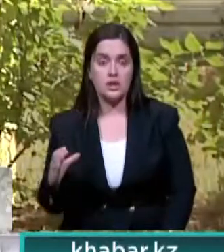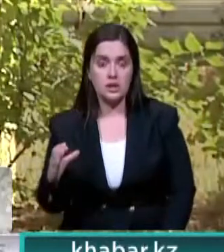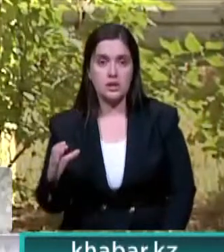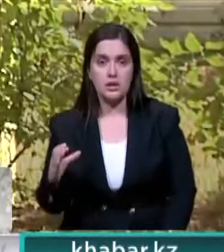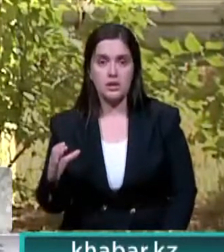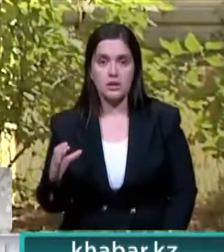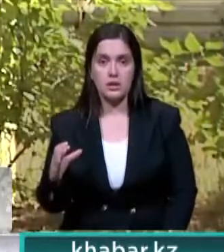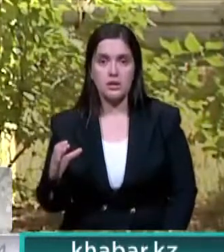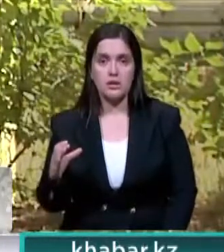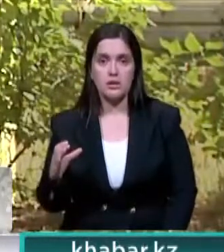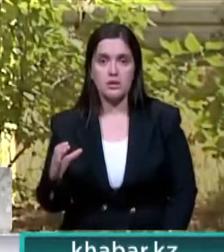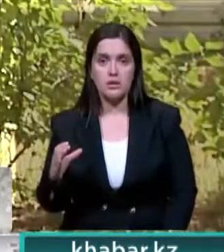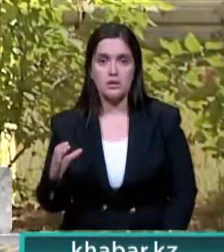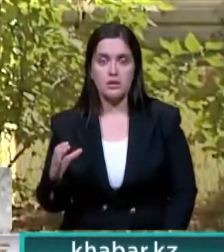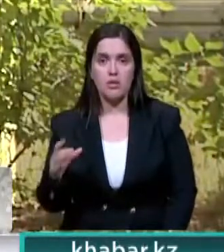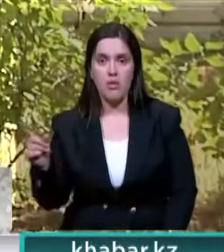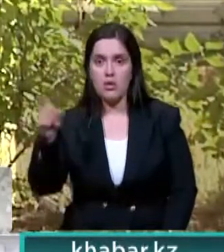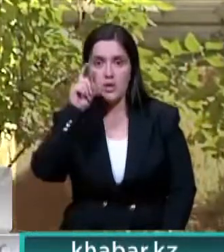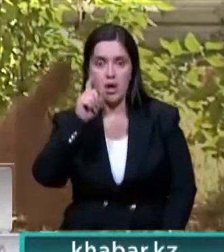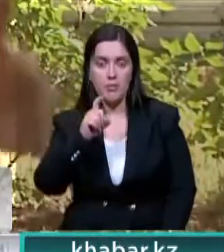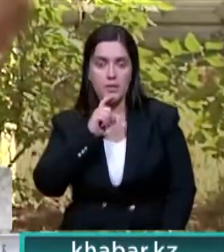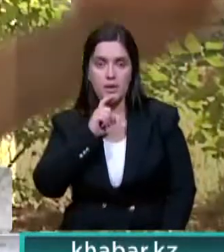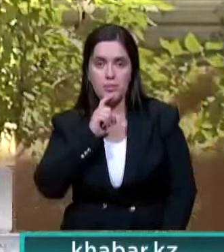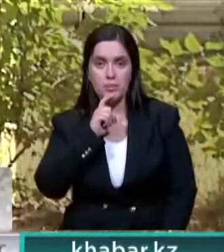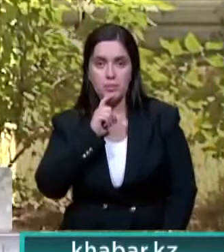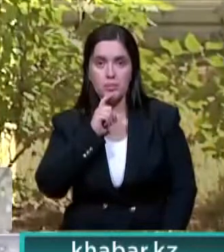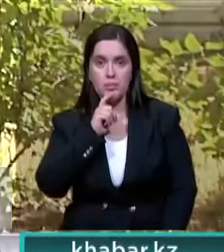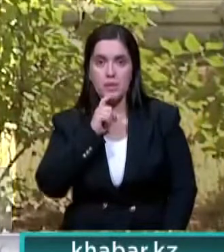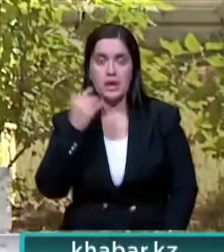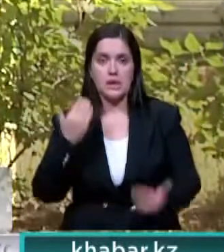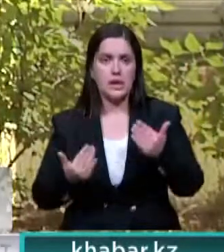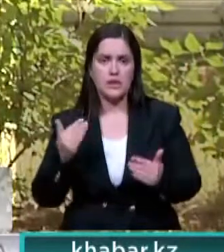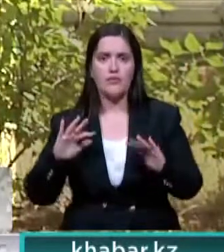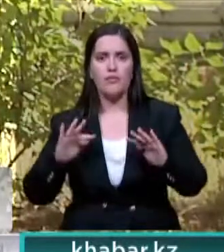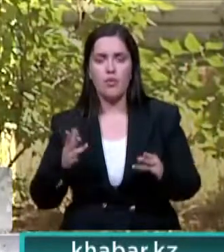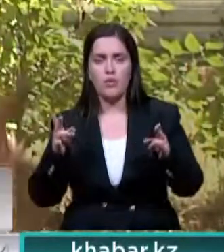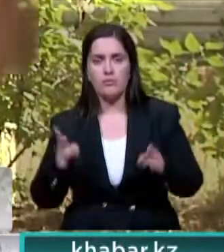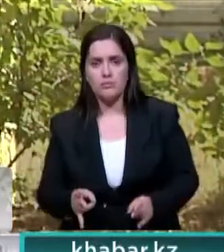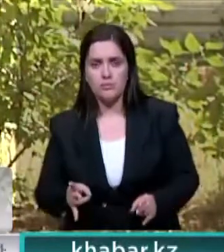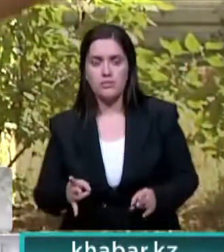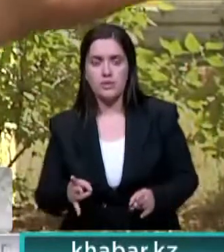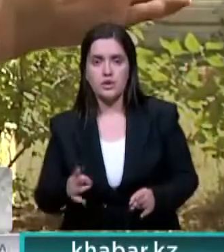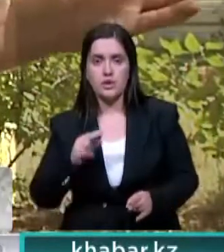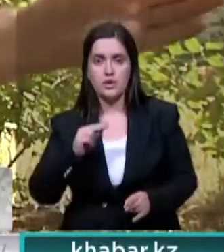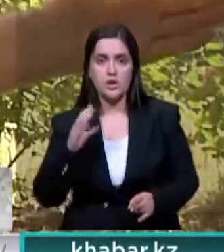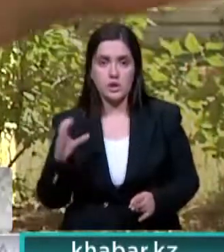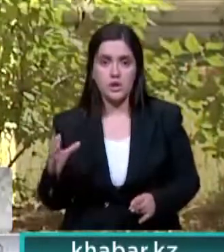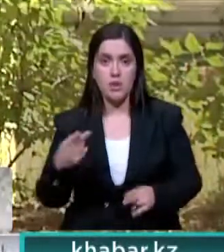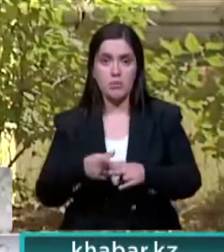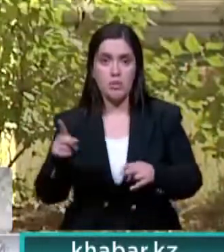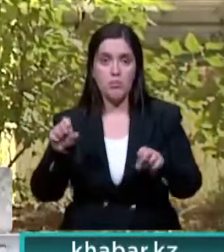Ребята либо не понимают, либо не осознают, что при чрезвычайной ситуации это единственное место